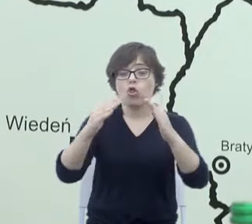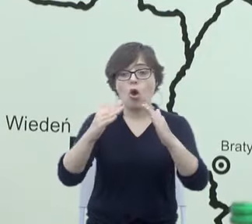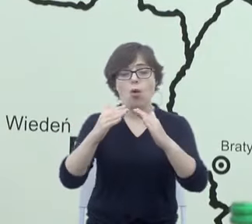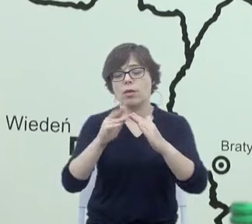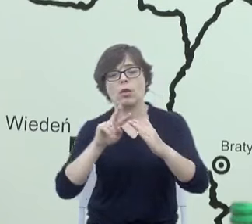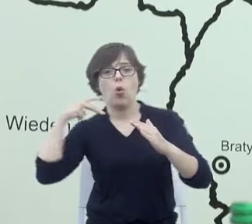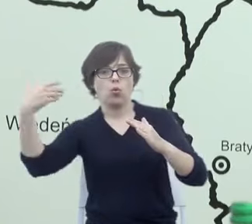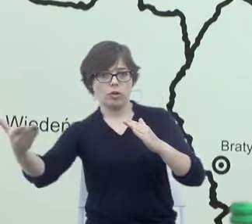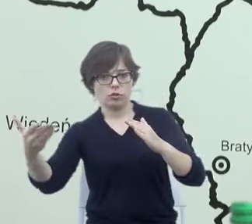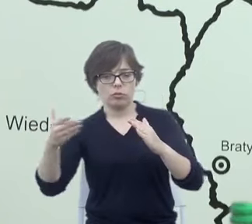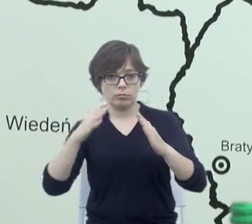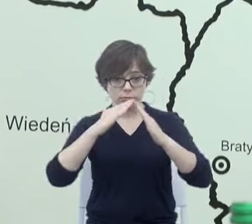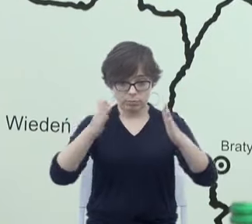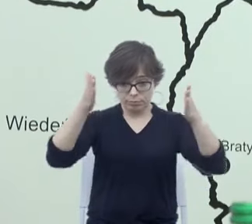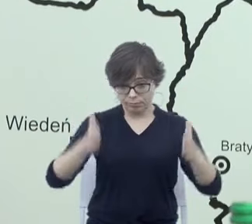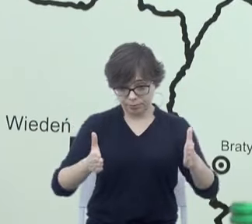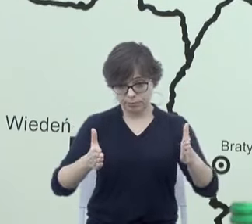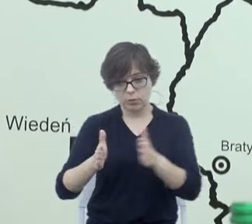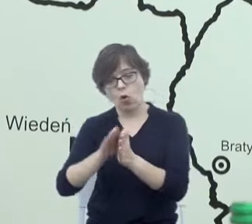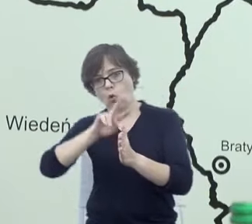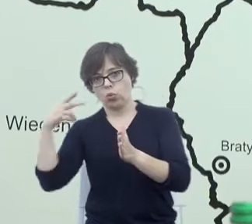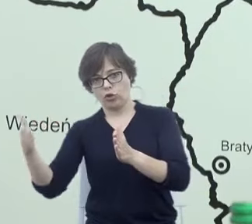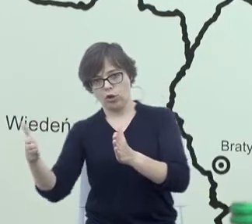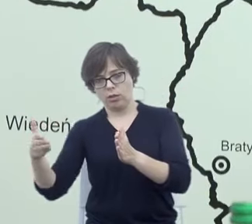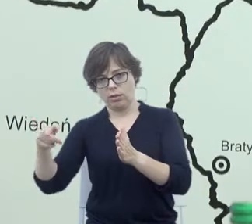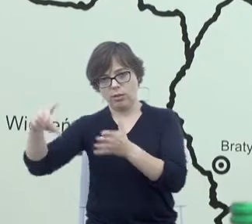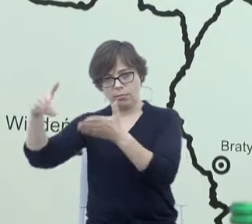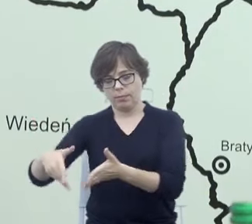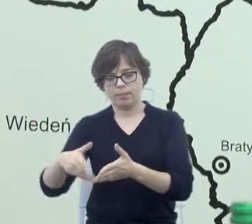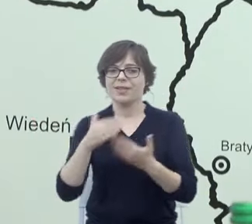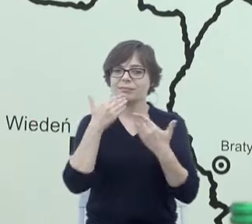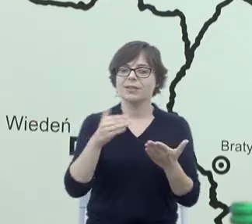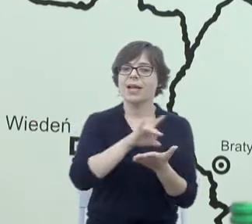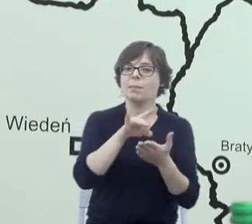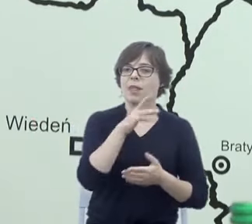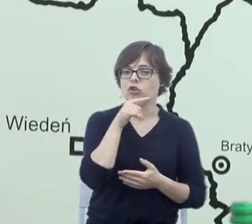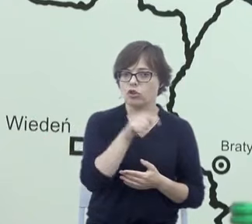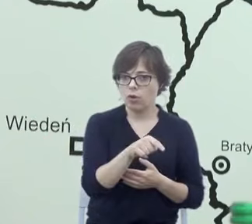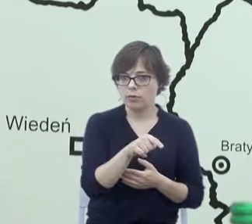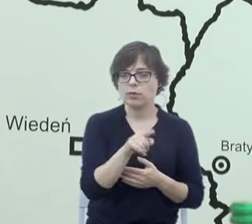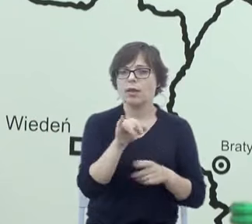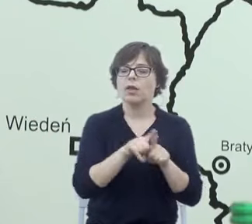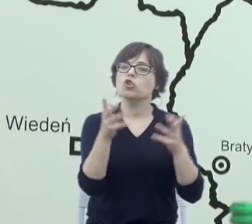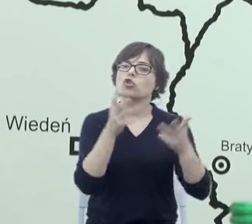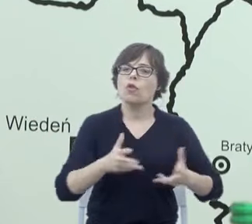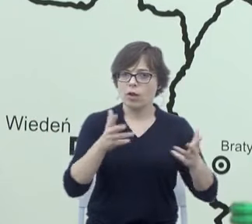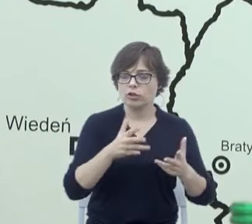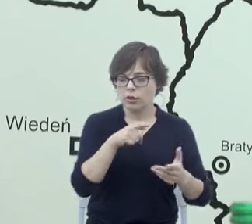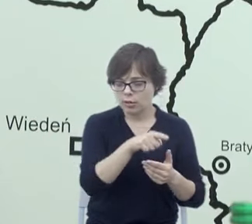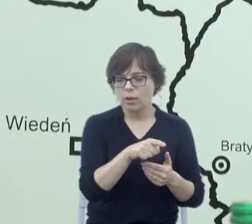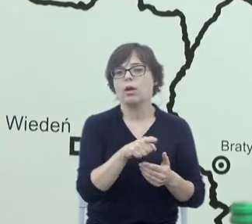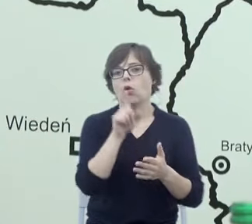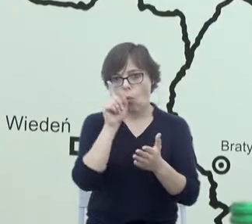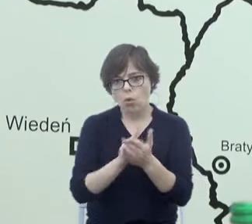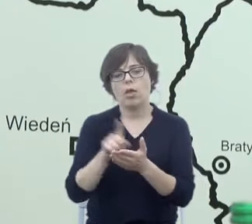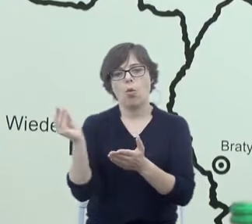strony obmurówki. Dzięki gminie żydowskiej i w ogóle stowarzyszeniu udało się wreszcie tam